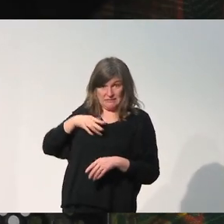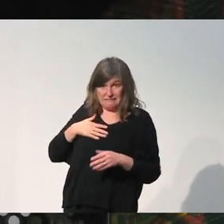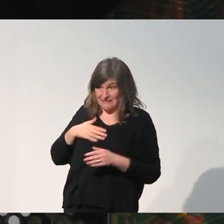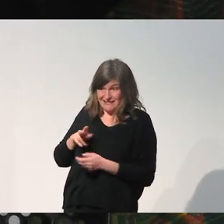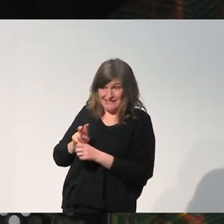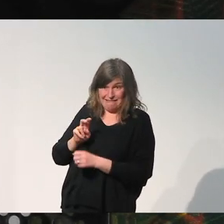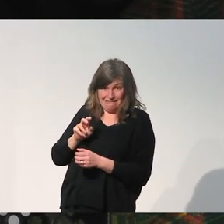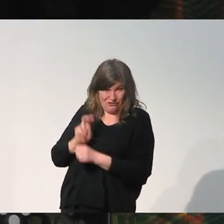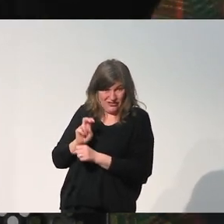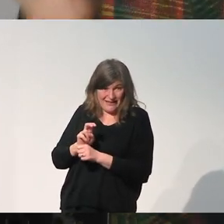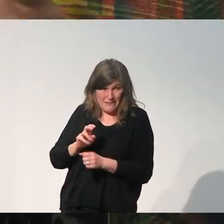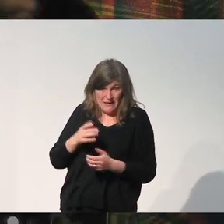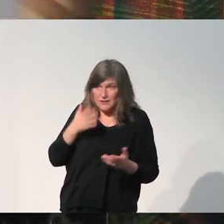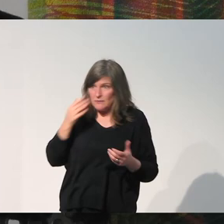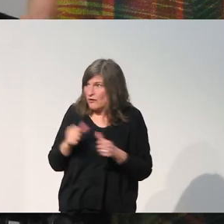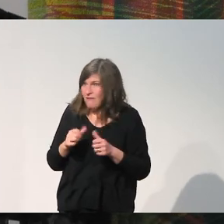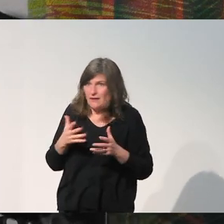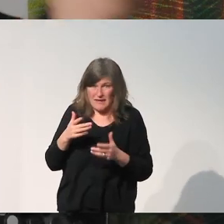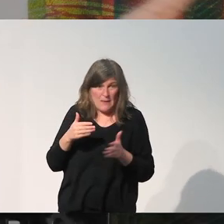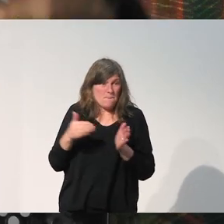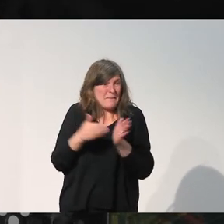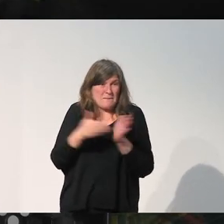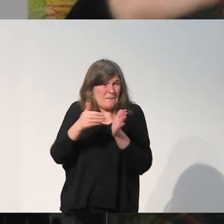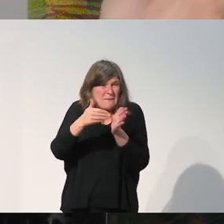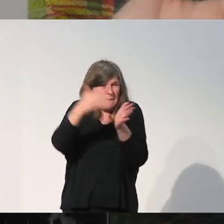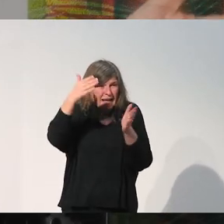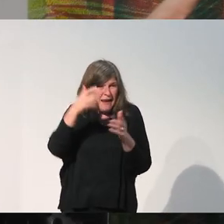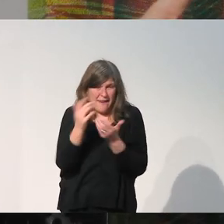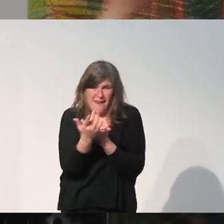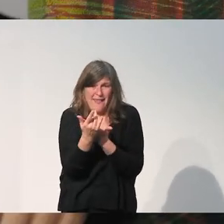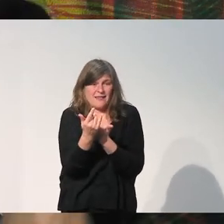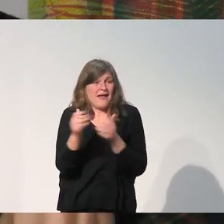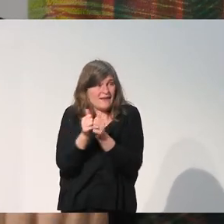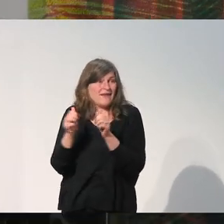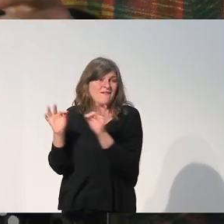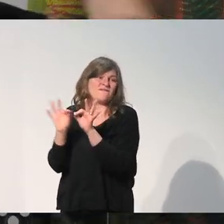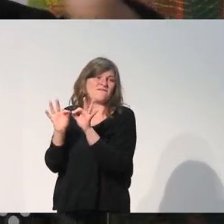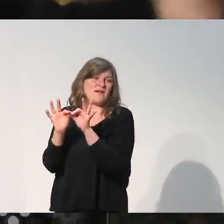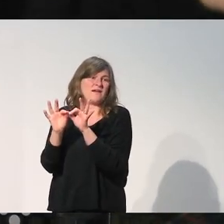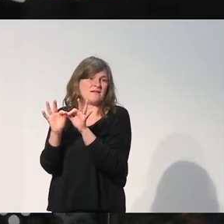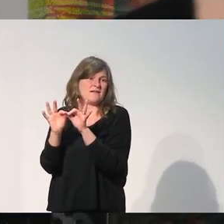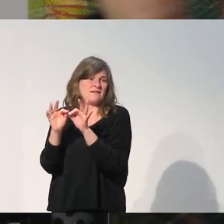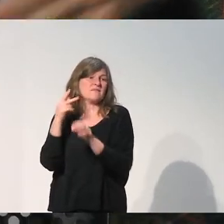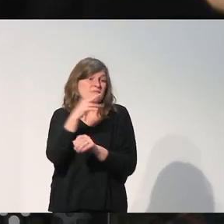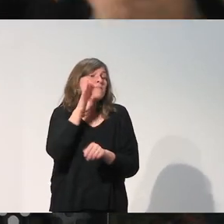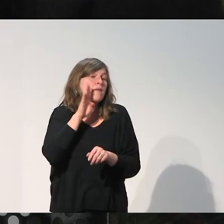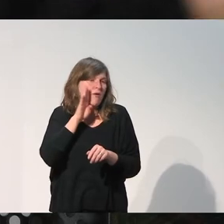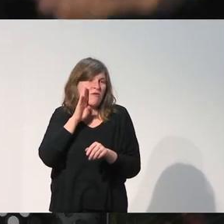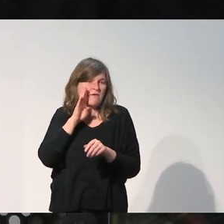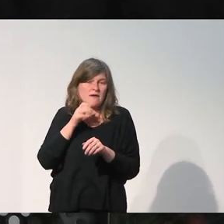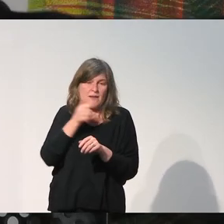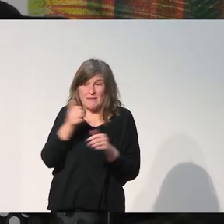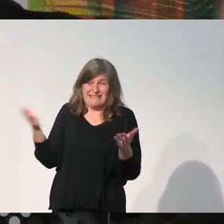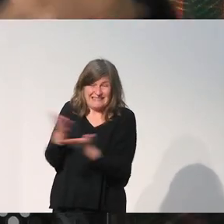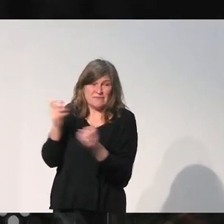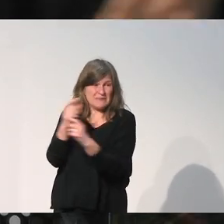des milliers et des milliers et des milliers de lettres que ma mère échangeait avec ses frères qui faisaient la guerre justement au Liban, qui une sorte d'ancêtre du WhatsApp, parce qu'aujourd'hui finalement quand elle